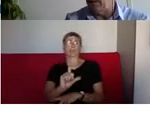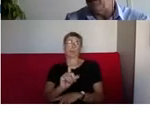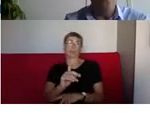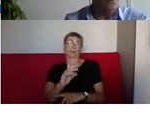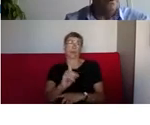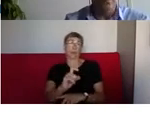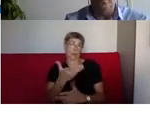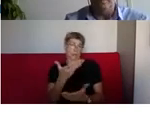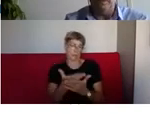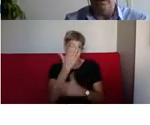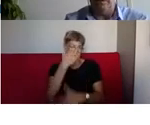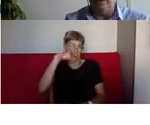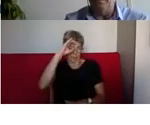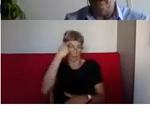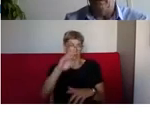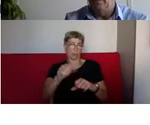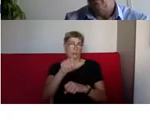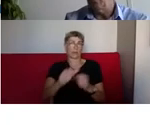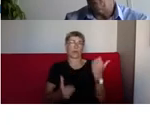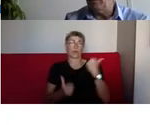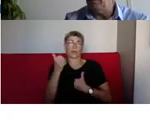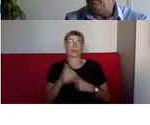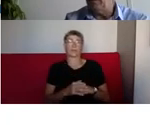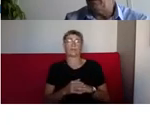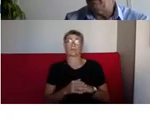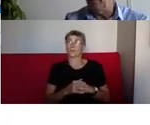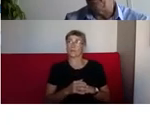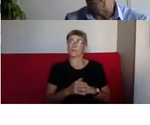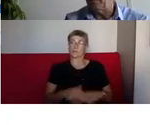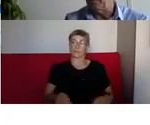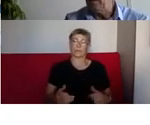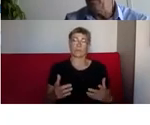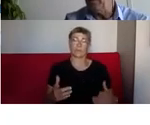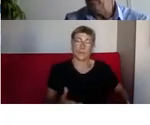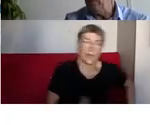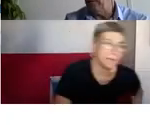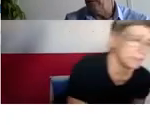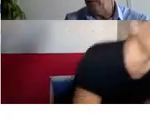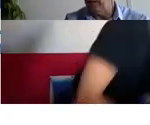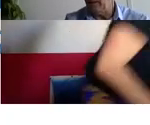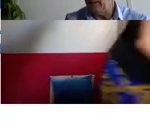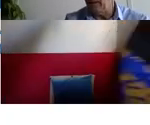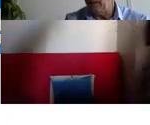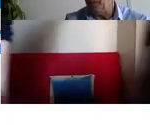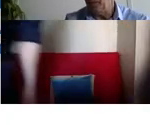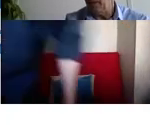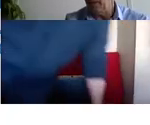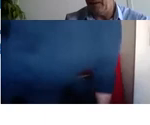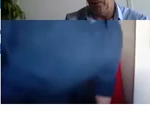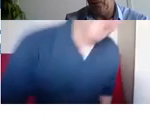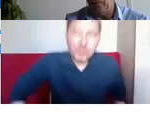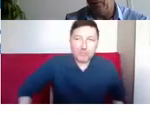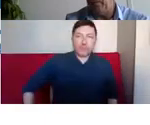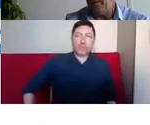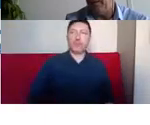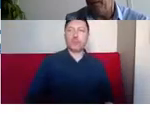dans cette semaine européenne pour l'emploi des personnes handicapées. Ensuite, nous avons un message politique assez